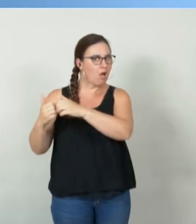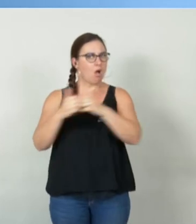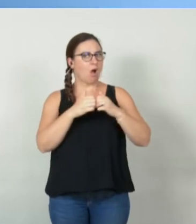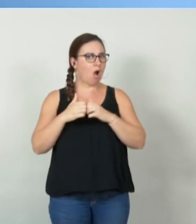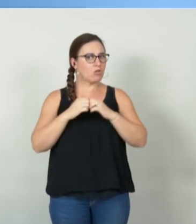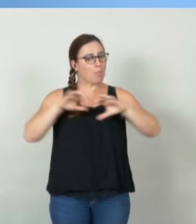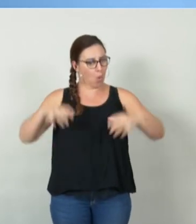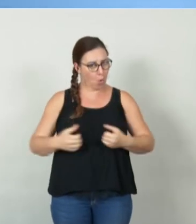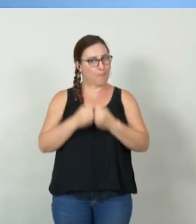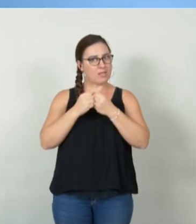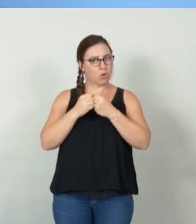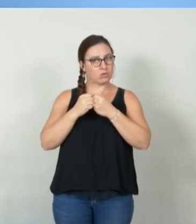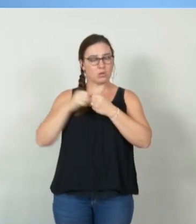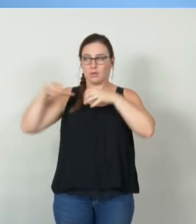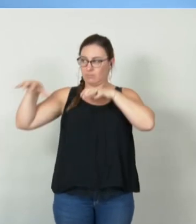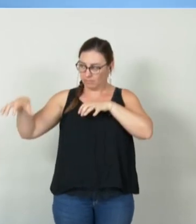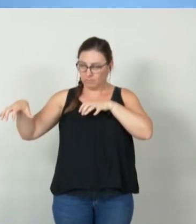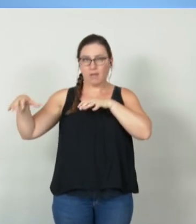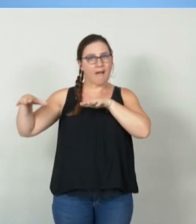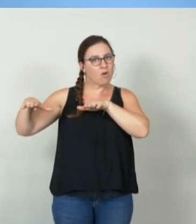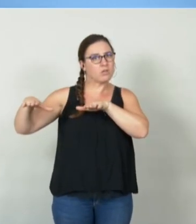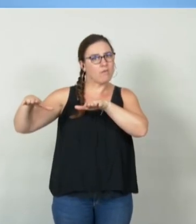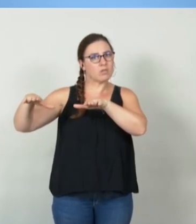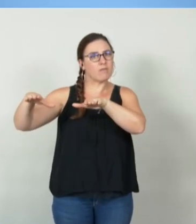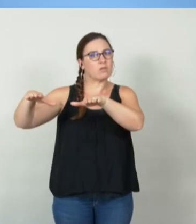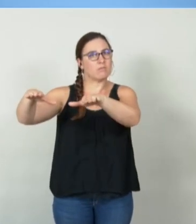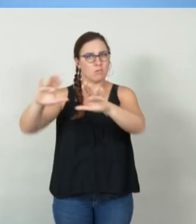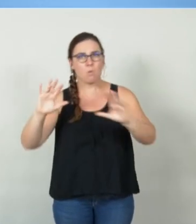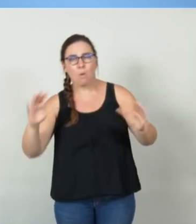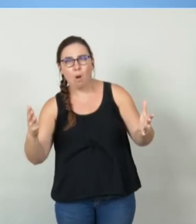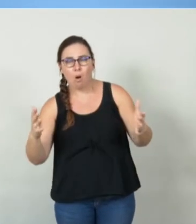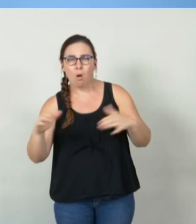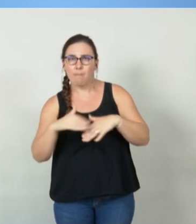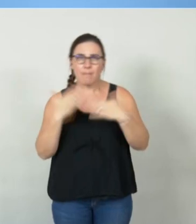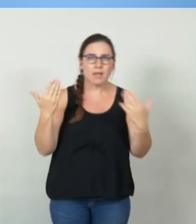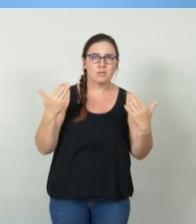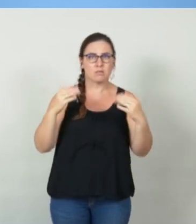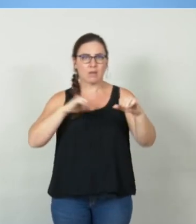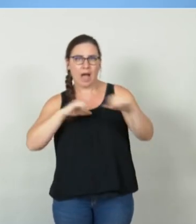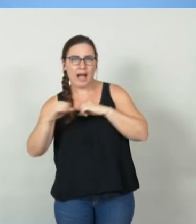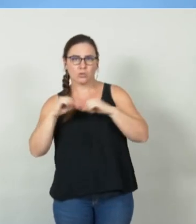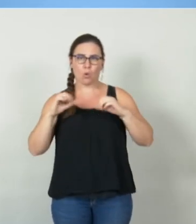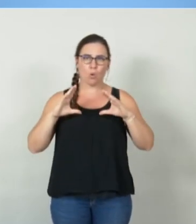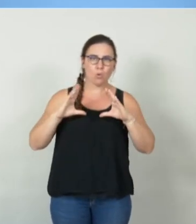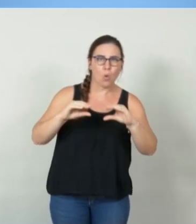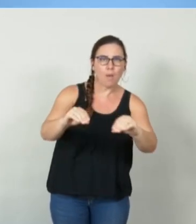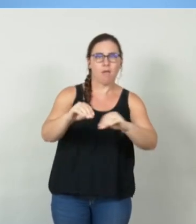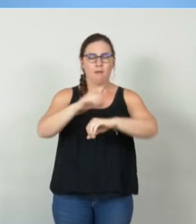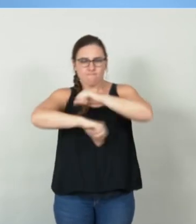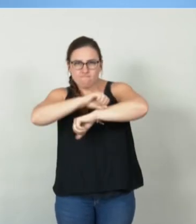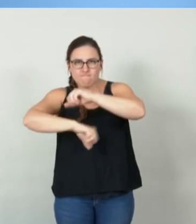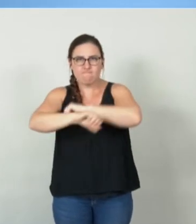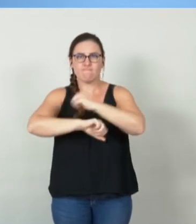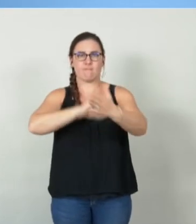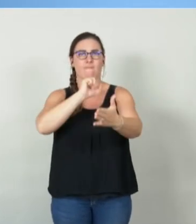vos compétences comment avancez-vous ensemble sur vos compétences respectives quelles actions complètes concrètes vont être mises en œuvre avant